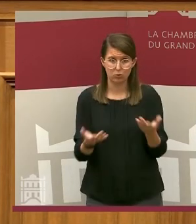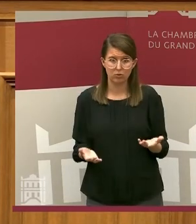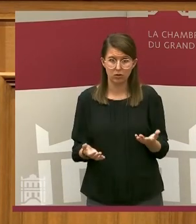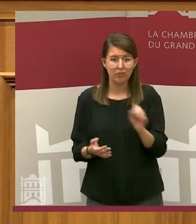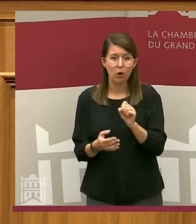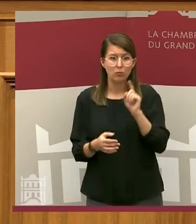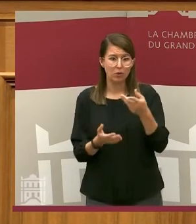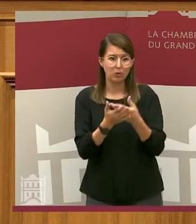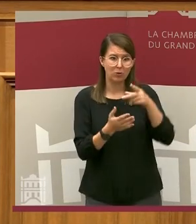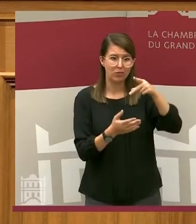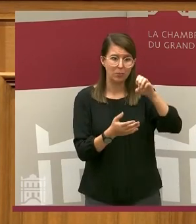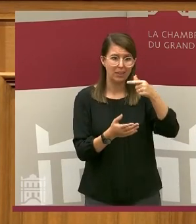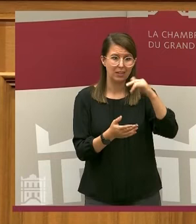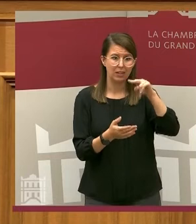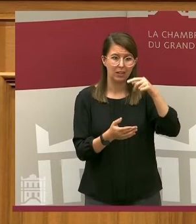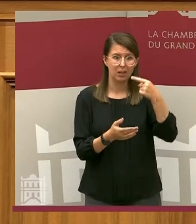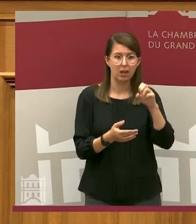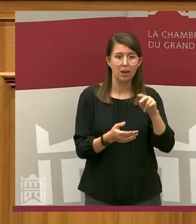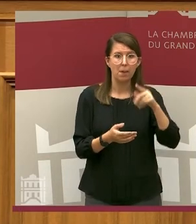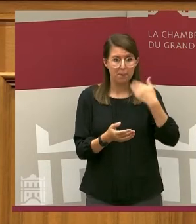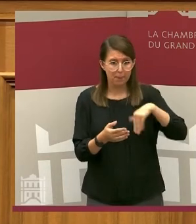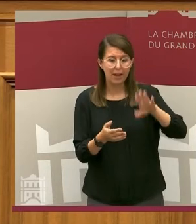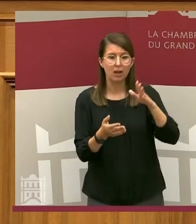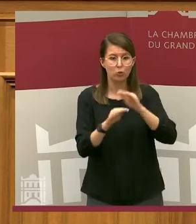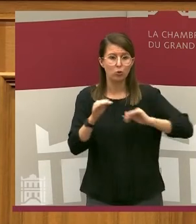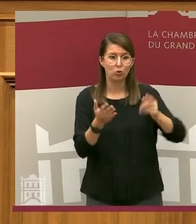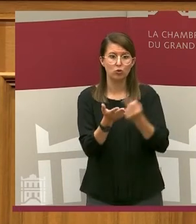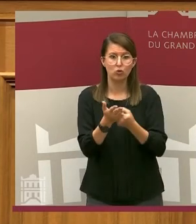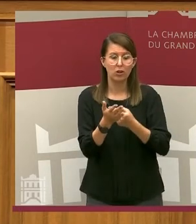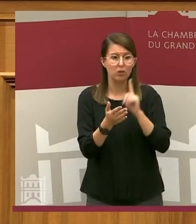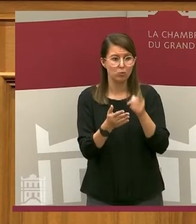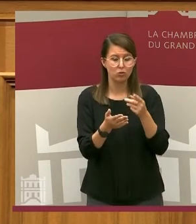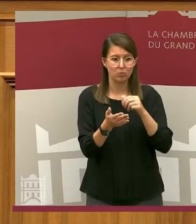von Peiting mehr Grundsteuer bezahlen, wie eine Person von Dickrisch?